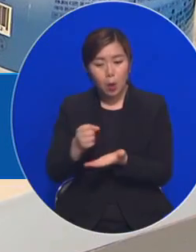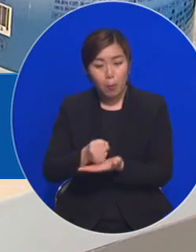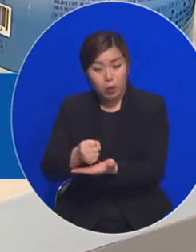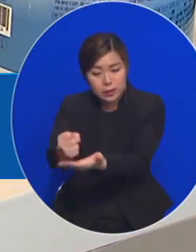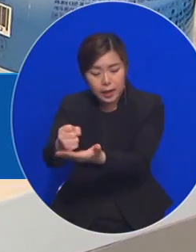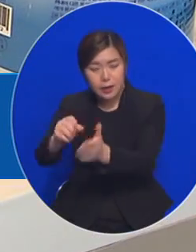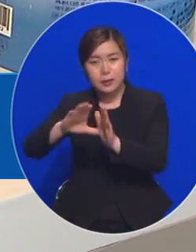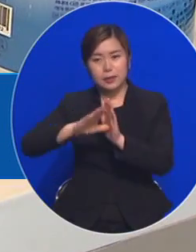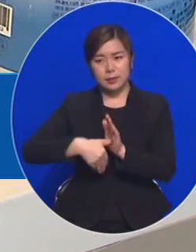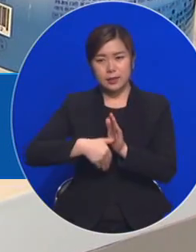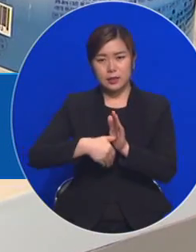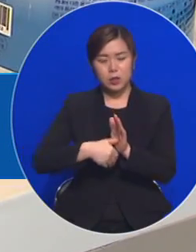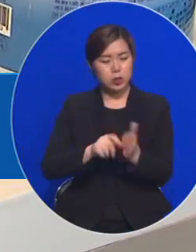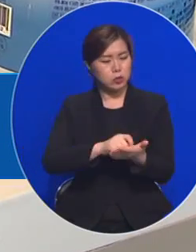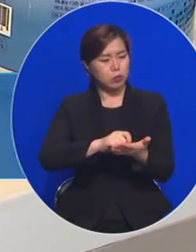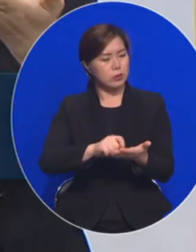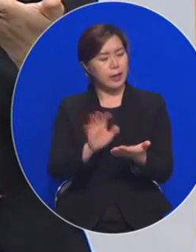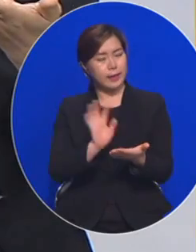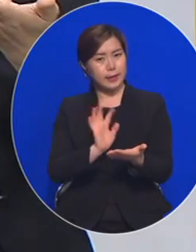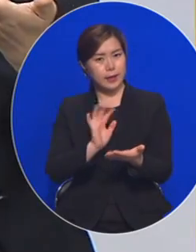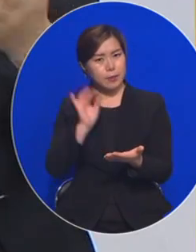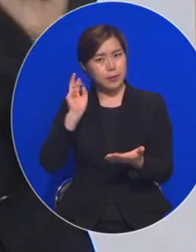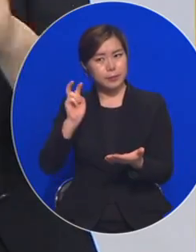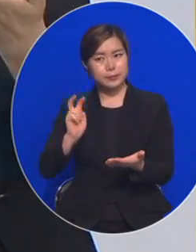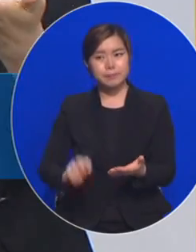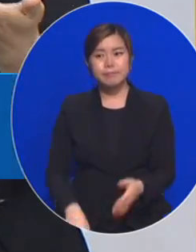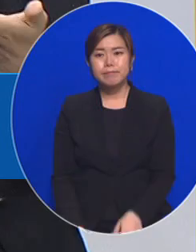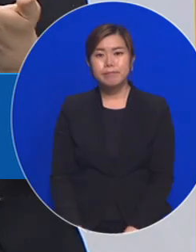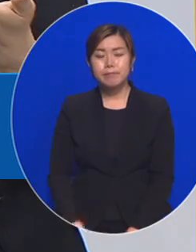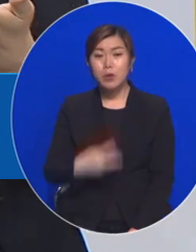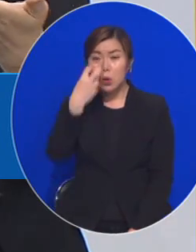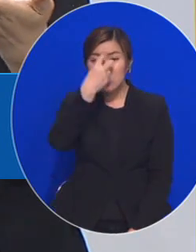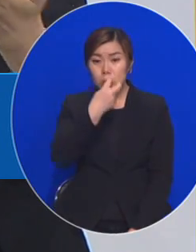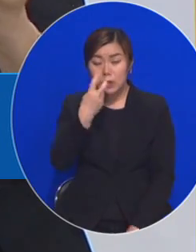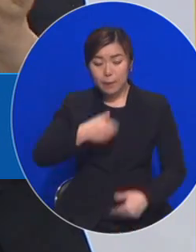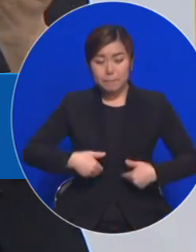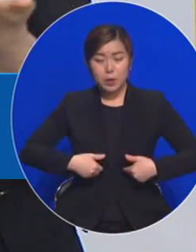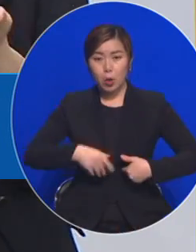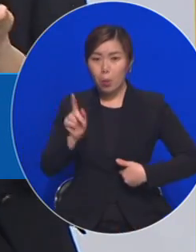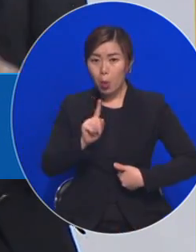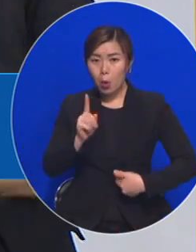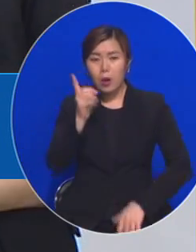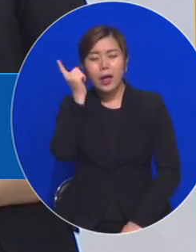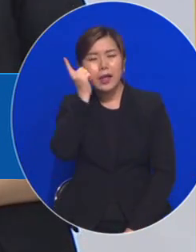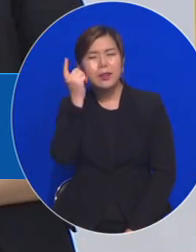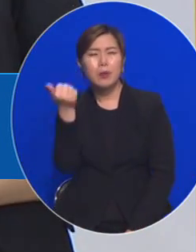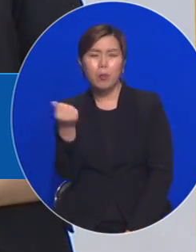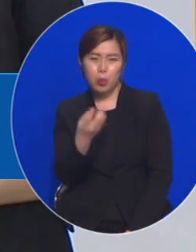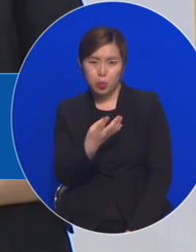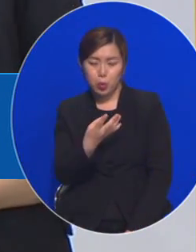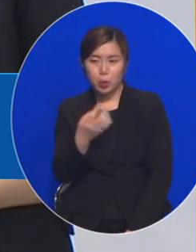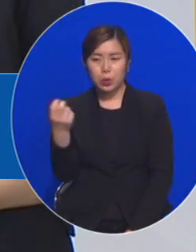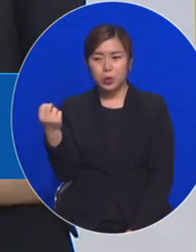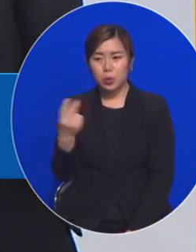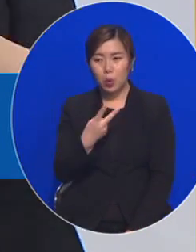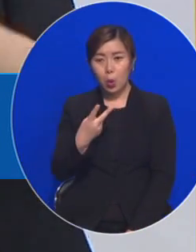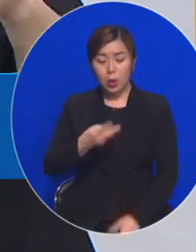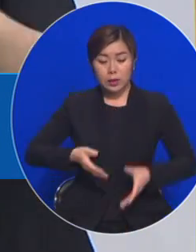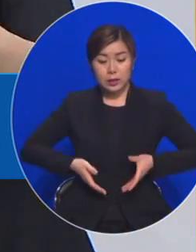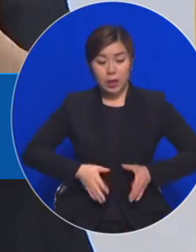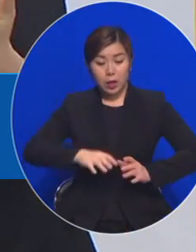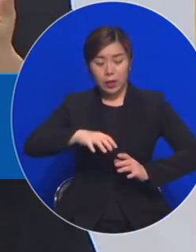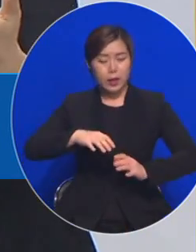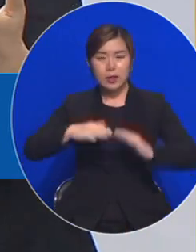작성은 면제하는 방안도 검토합니다. 역학조사에 필요한 휴대전화번호와 시군구만 기재토록